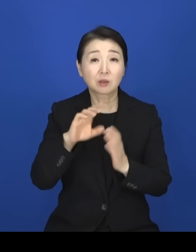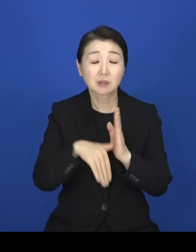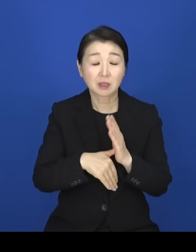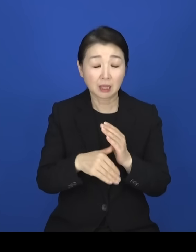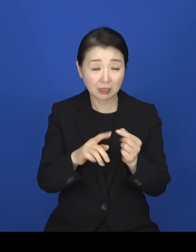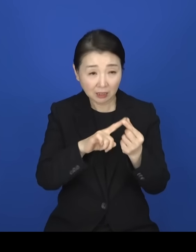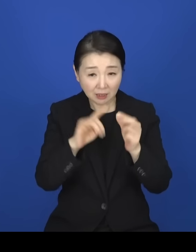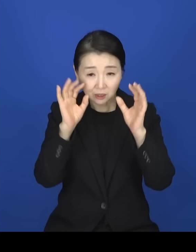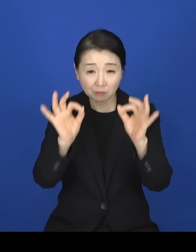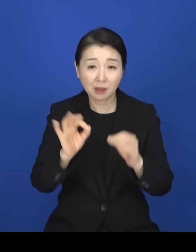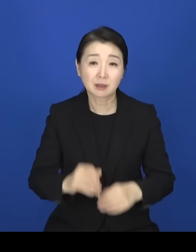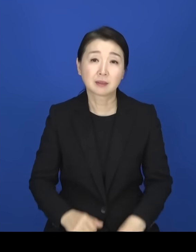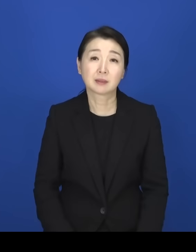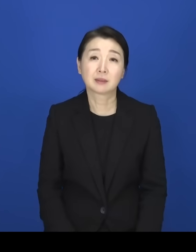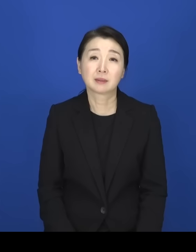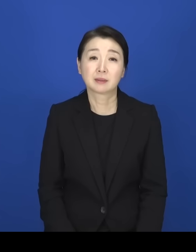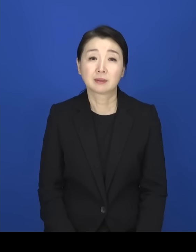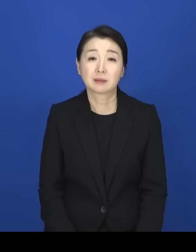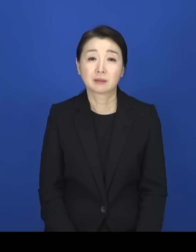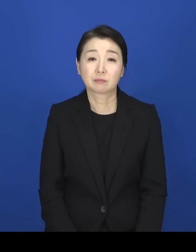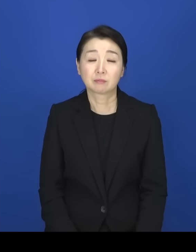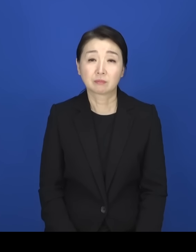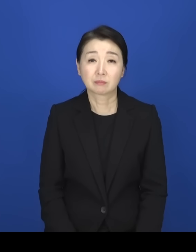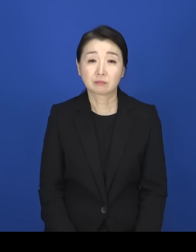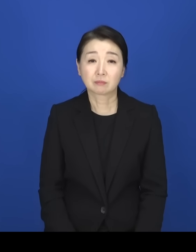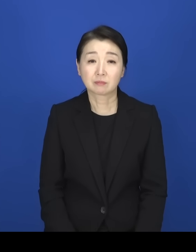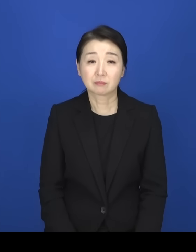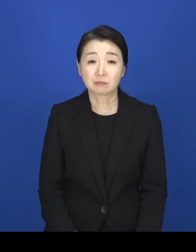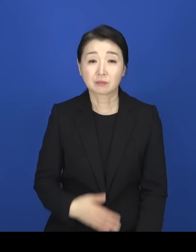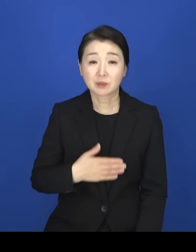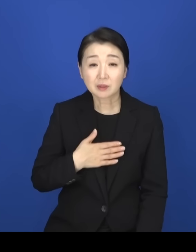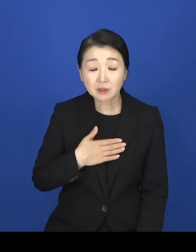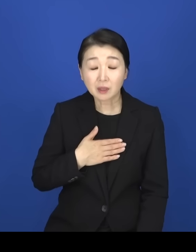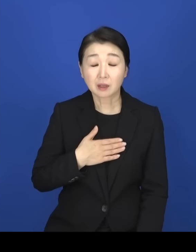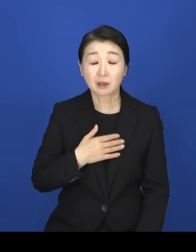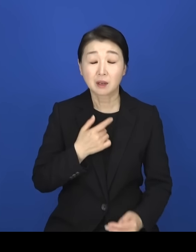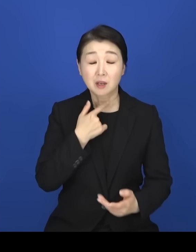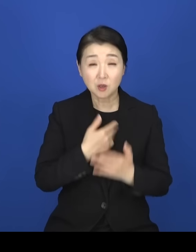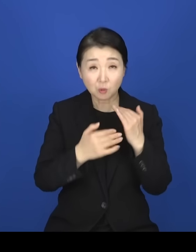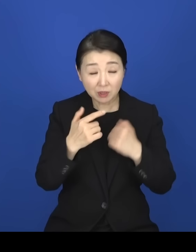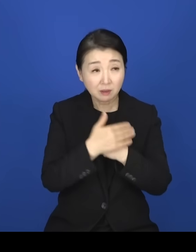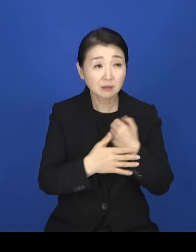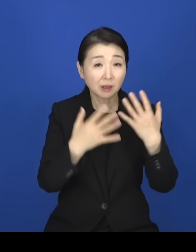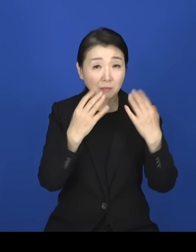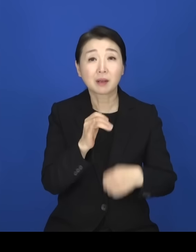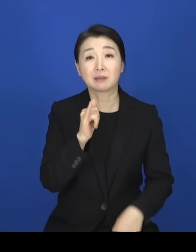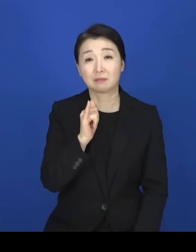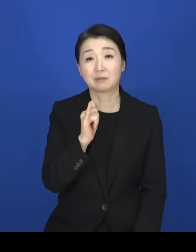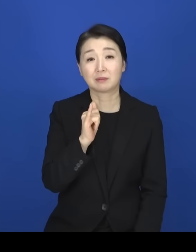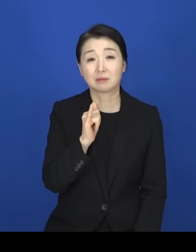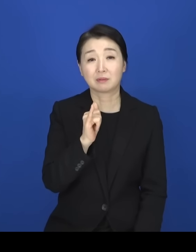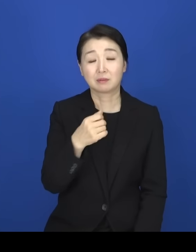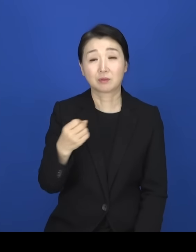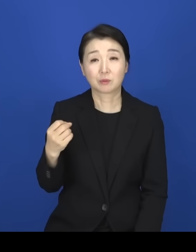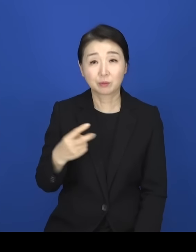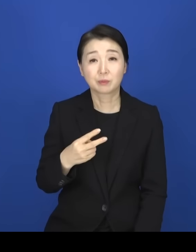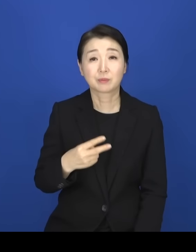가사가 이젠 보이기 시작한 거죠. 잠깐만 내가 누려왔던 은혜가 훨씬 많네? 그렇죠.